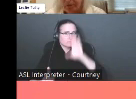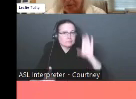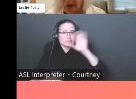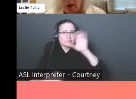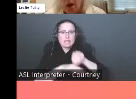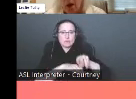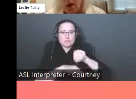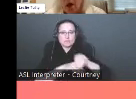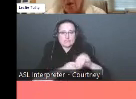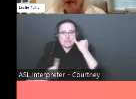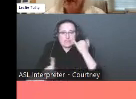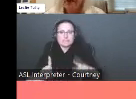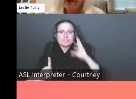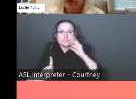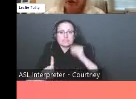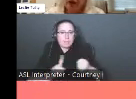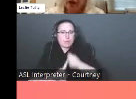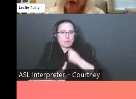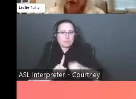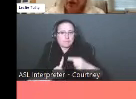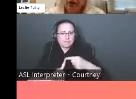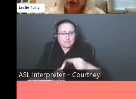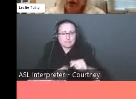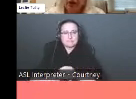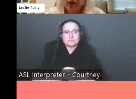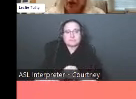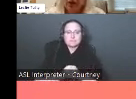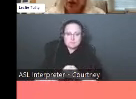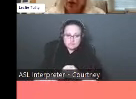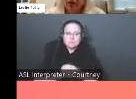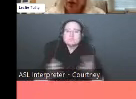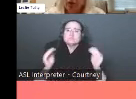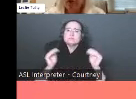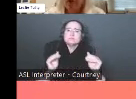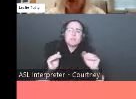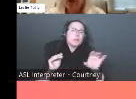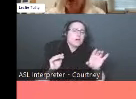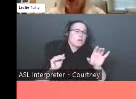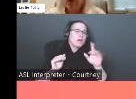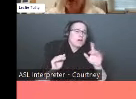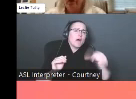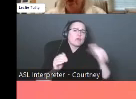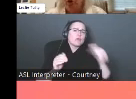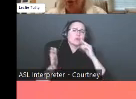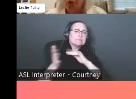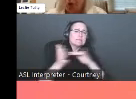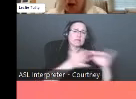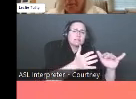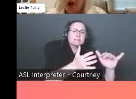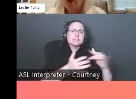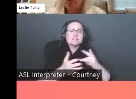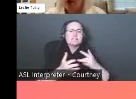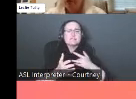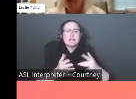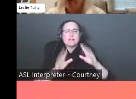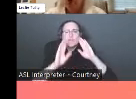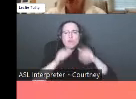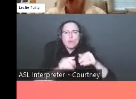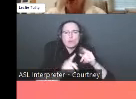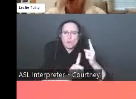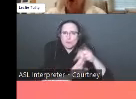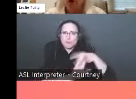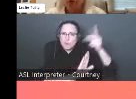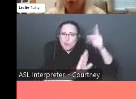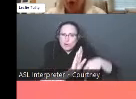soit que les femmes qui sont violentées souvent ne demandent pas d'aide. D'autres études portent sur les